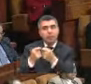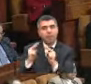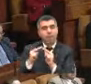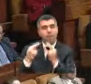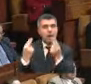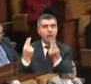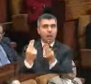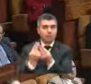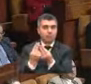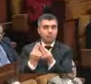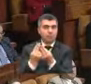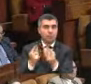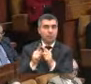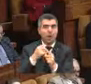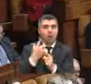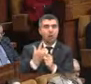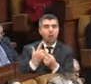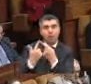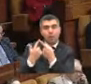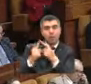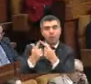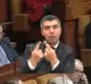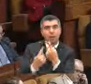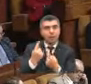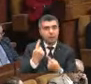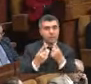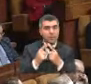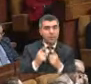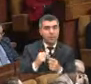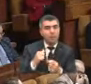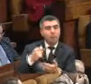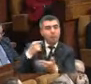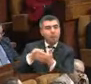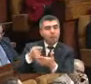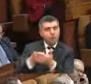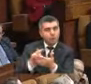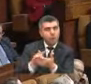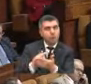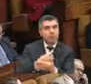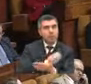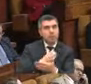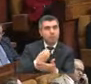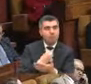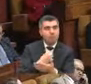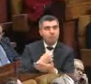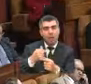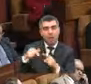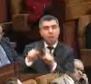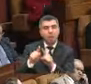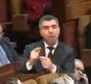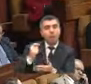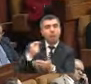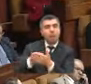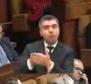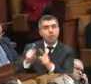الانظمه الدول انها ما بقاش كتفرق ما بين القطاع الخاص والعام. المغرب هنا ما حد عندنا ان قطاع خاص وعام، كنظن